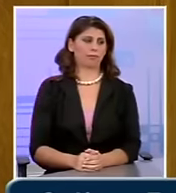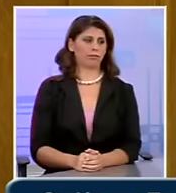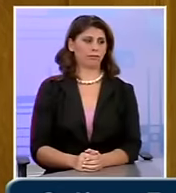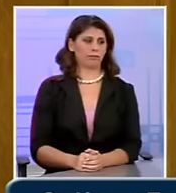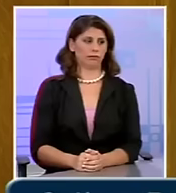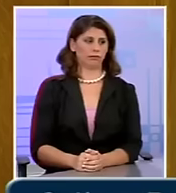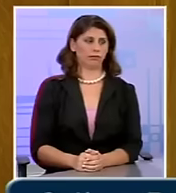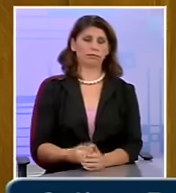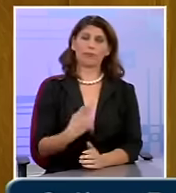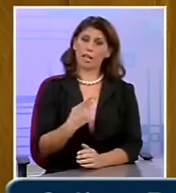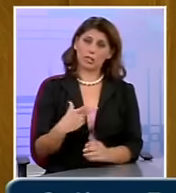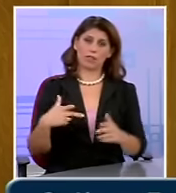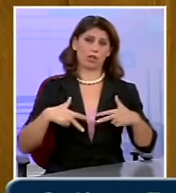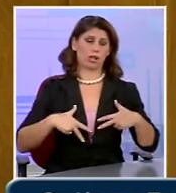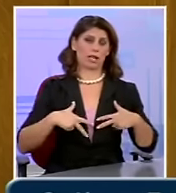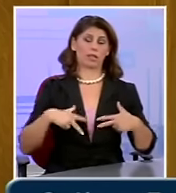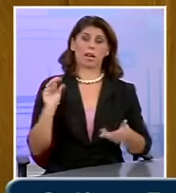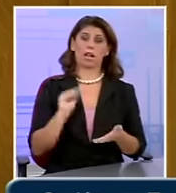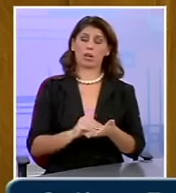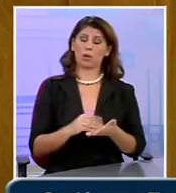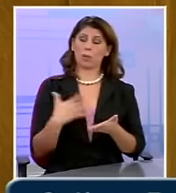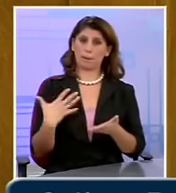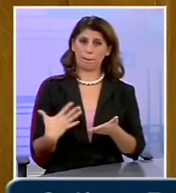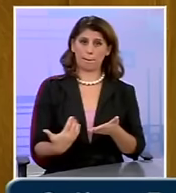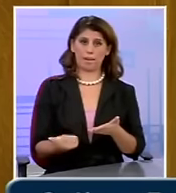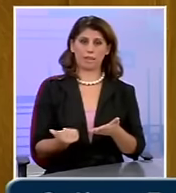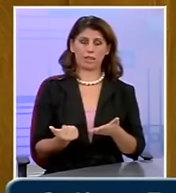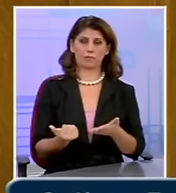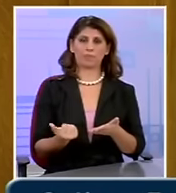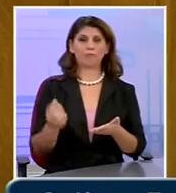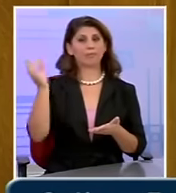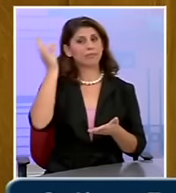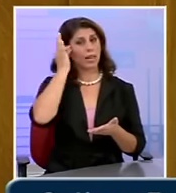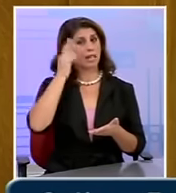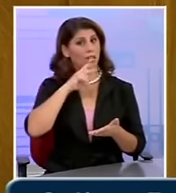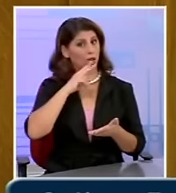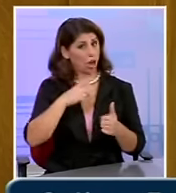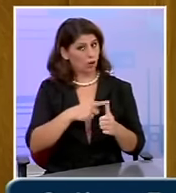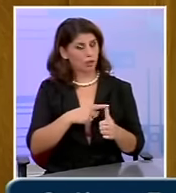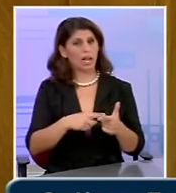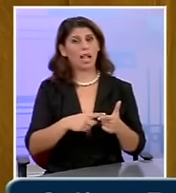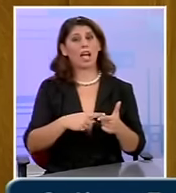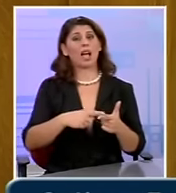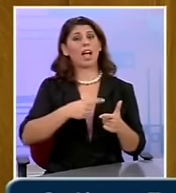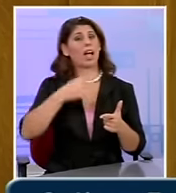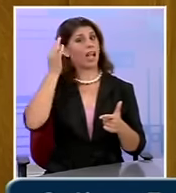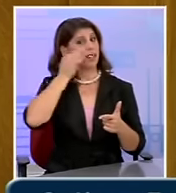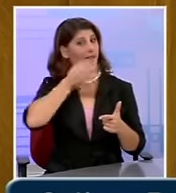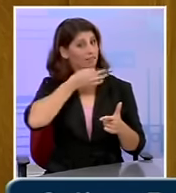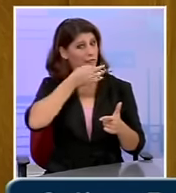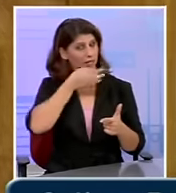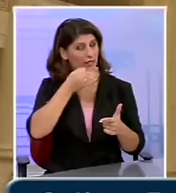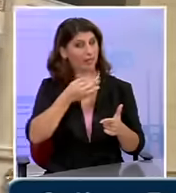για τις δύο χώρες μας. Υπάρχει επίσης και η γαλλική γλώσσα, η γαλλοφωνία, τη οποία είναι